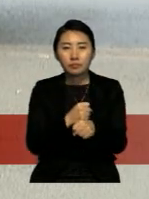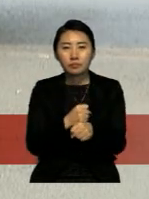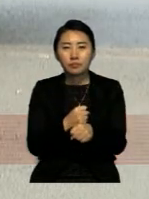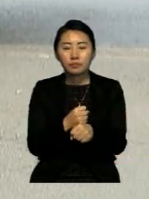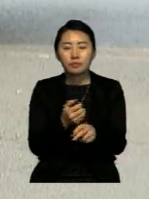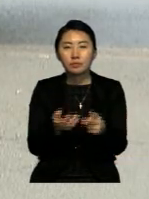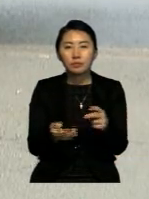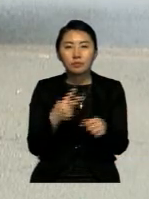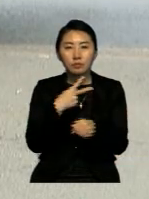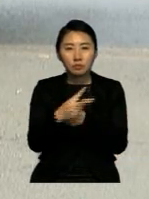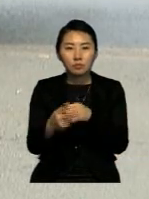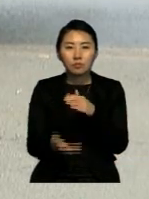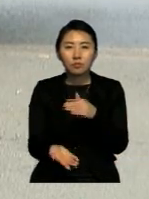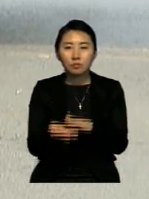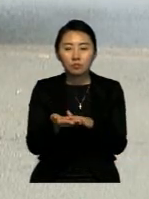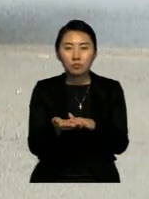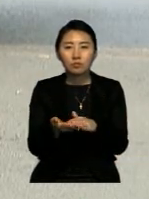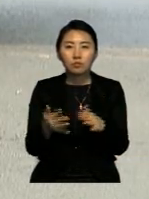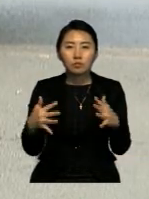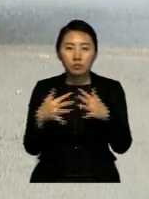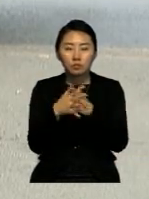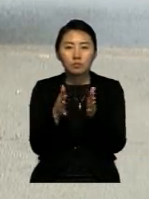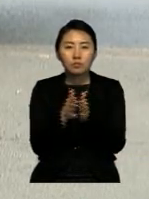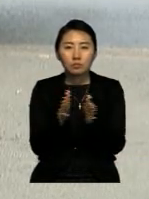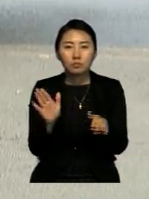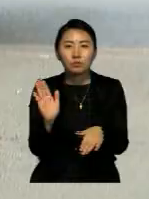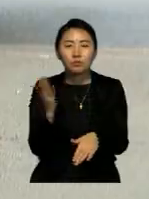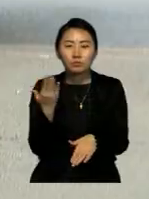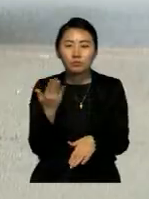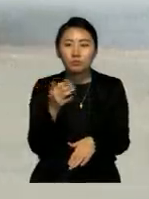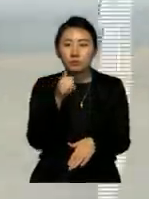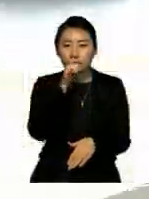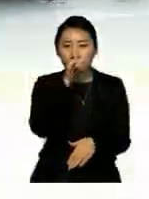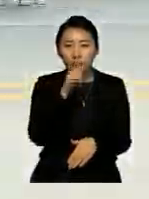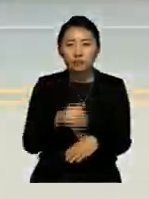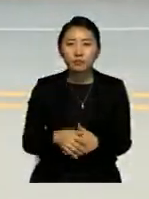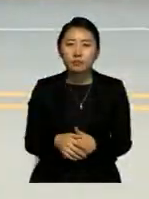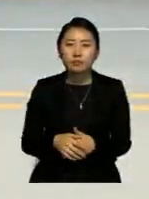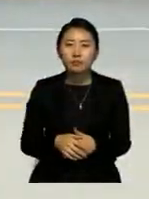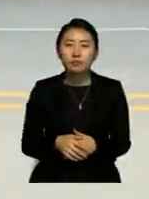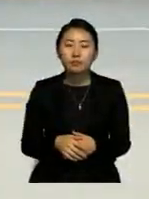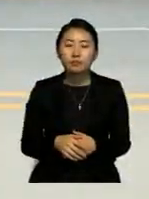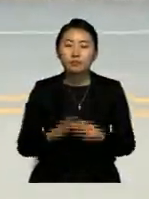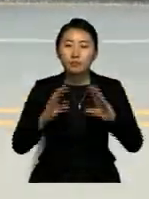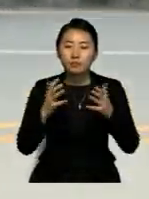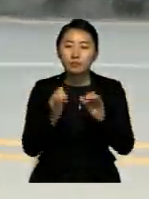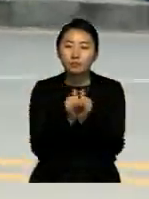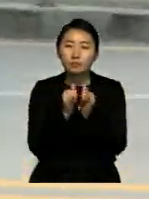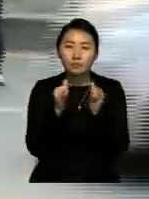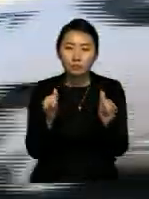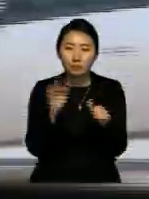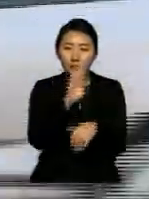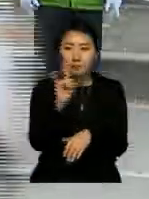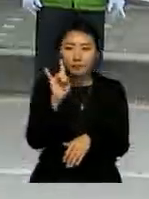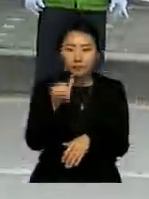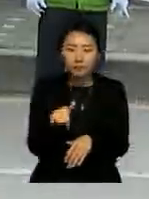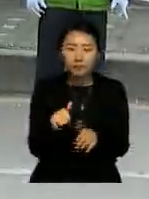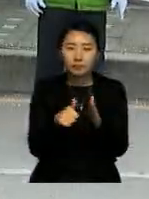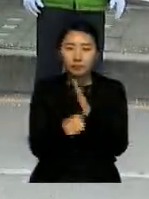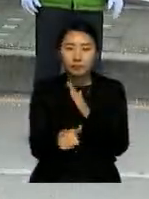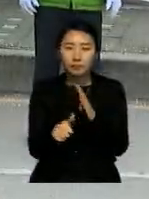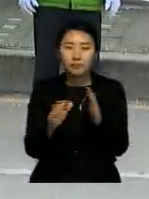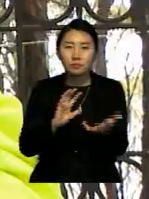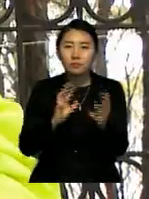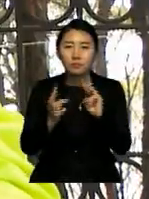2018년 상반기에는 분명히 이 월드 디자인 시티 착공에 저는 들어가리라 믿습니다. 국민의당 백현종 후보는